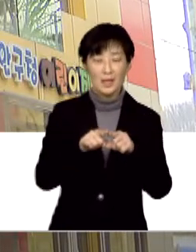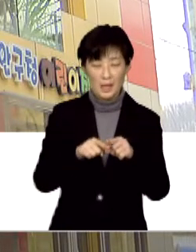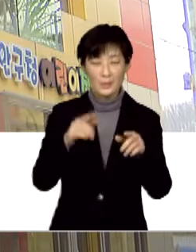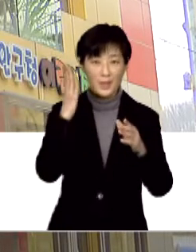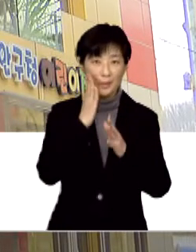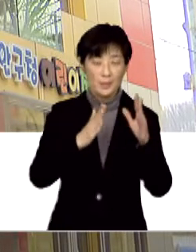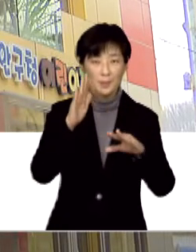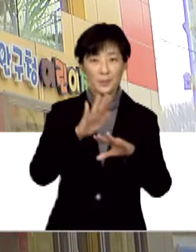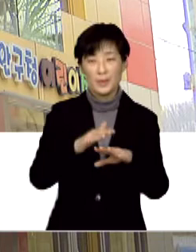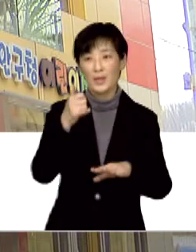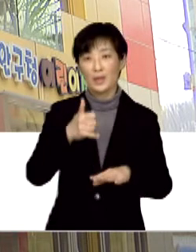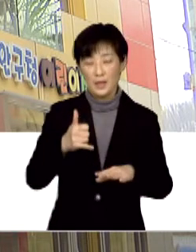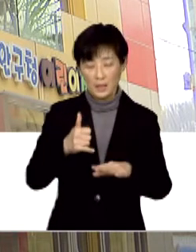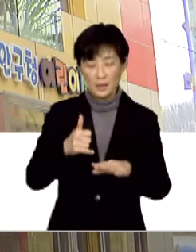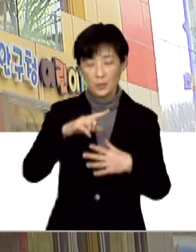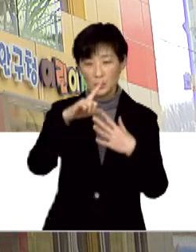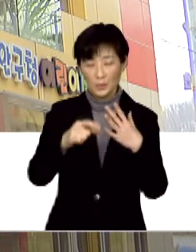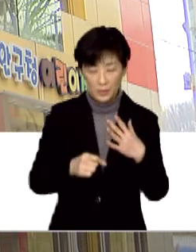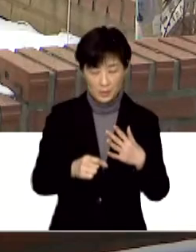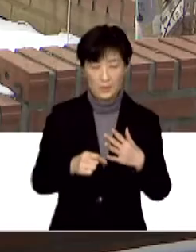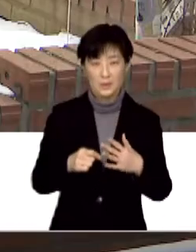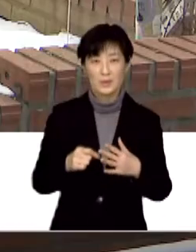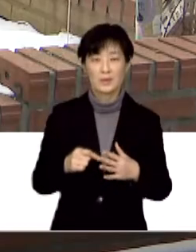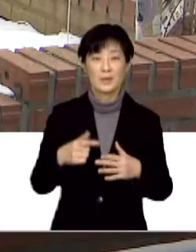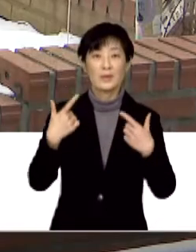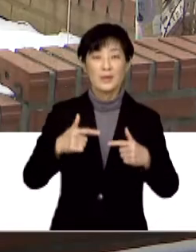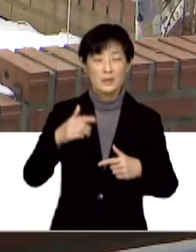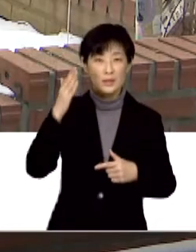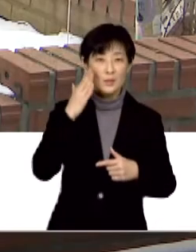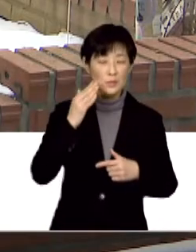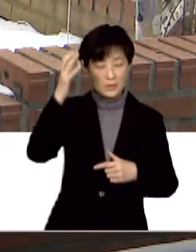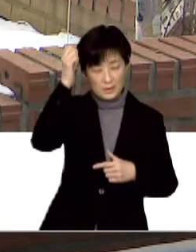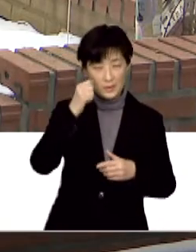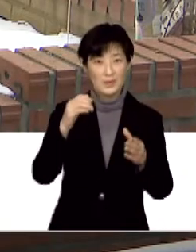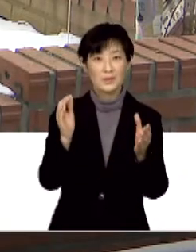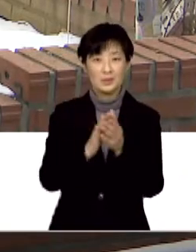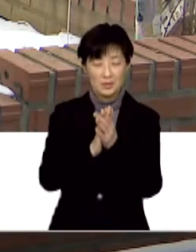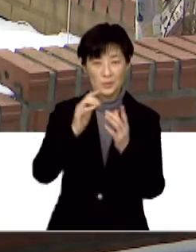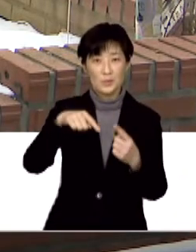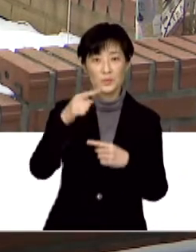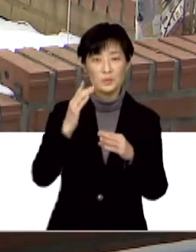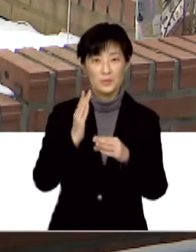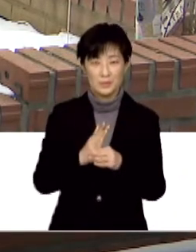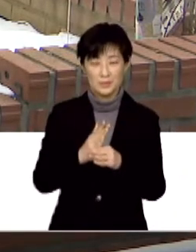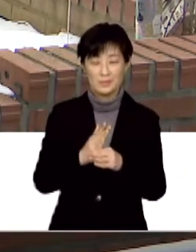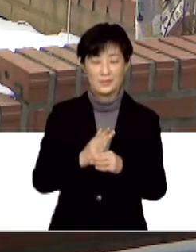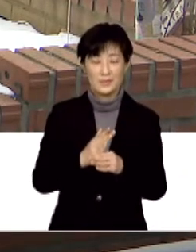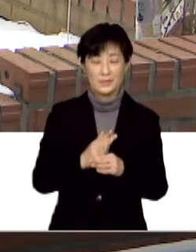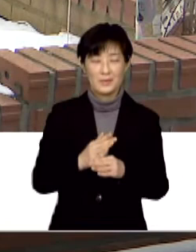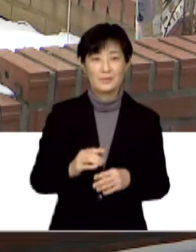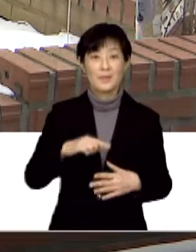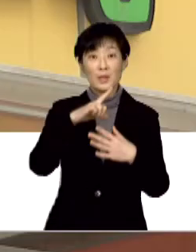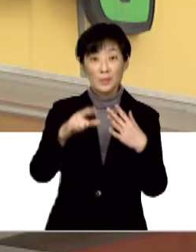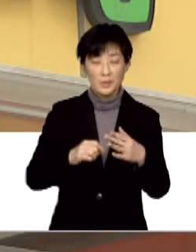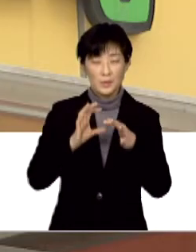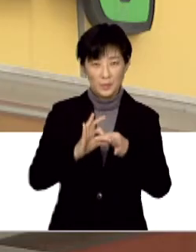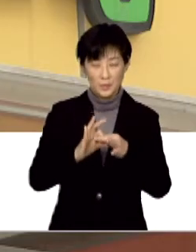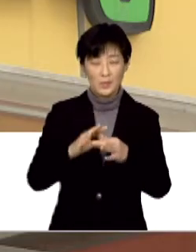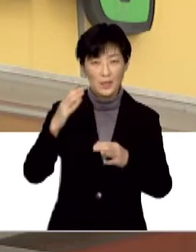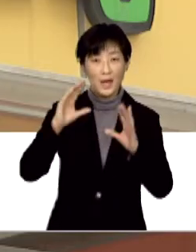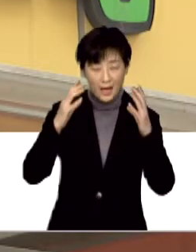아이들이 함께 텃밭을 가꾸는 등의 최대 교류 프로그램을 진행 아닌 늘푸른 기억 친구를 운영합니다